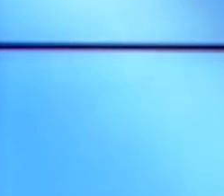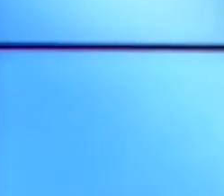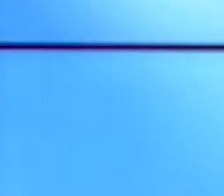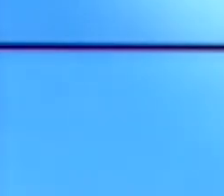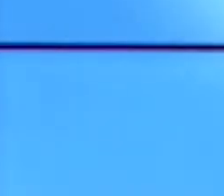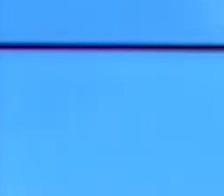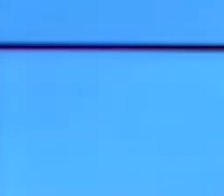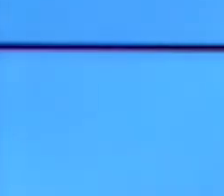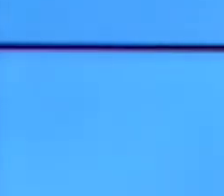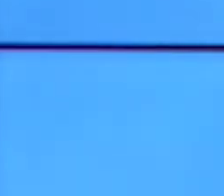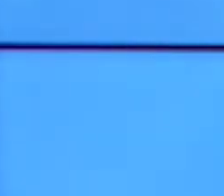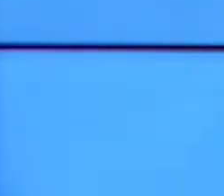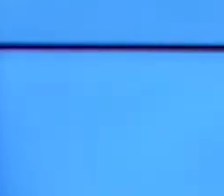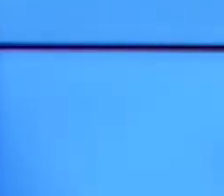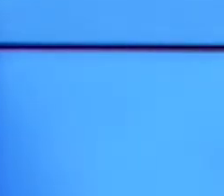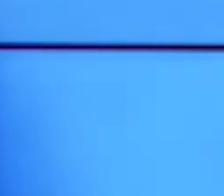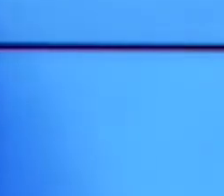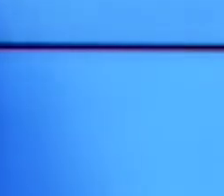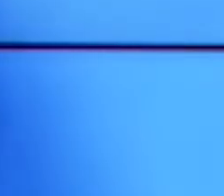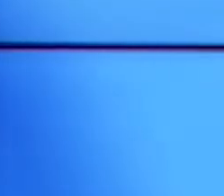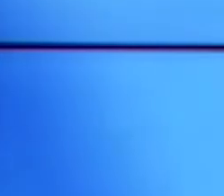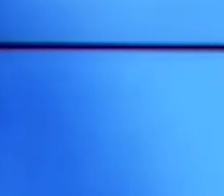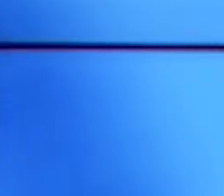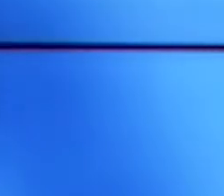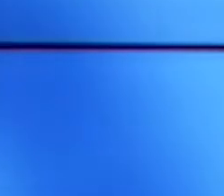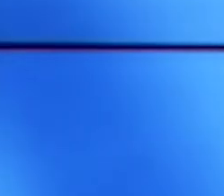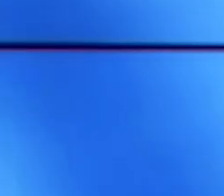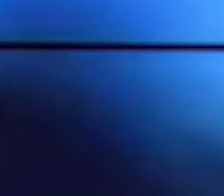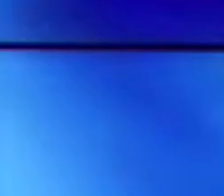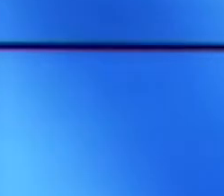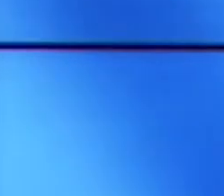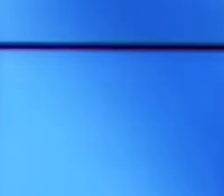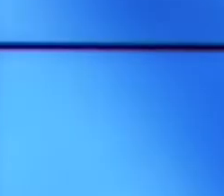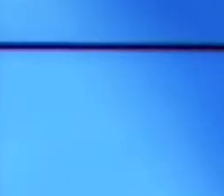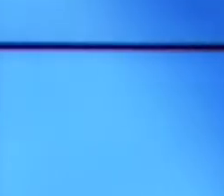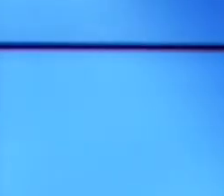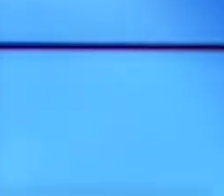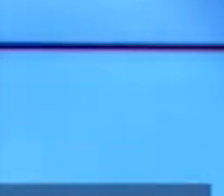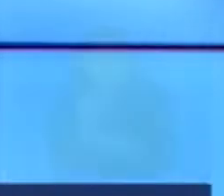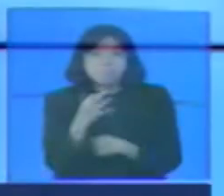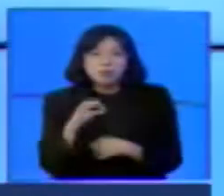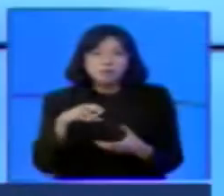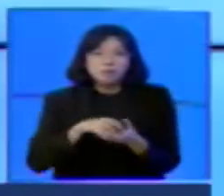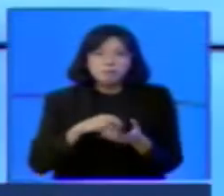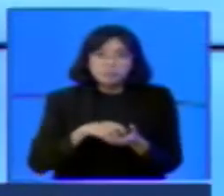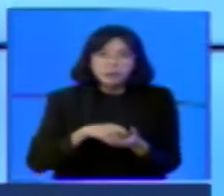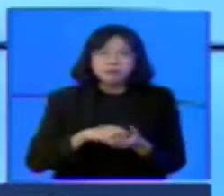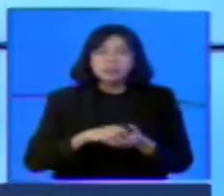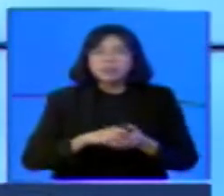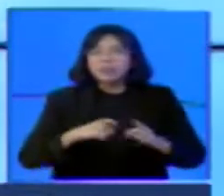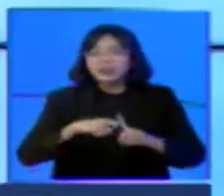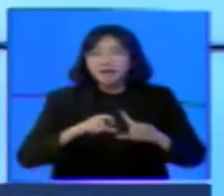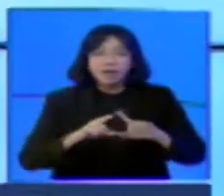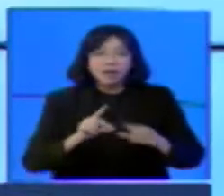Akibat banjir, warga Karetteng Sinbeun Hill Jakarta dievakuasi dan langsung untuk perkembangan terkini dari kawasan Karetteng Sin Jakarta. Kita